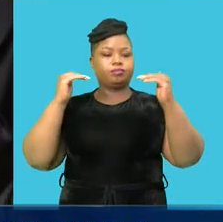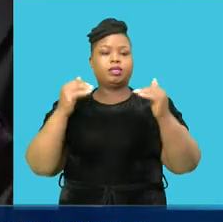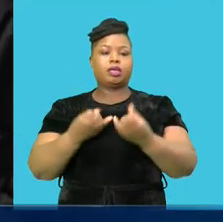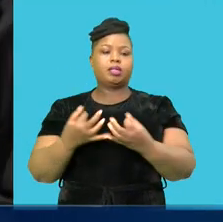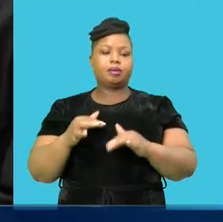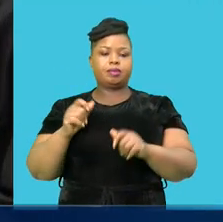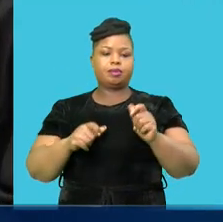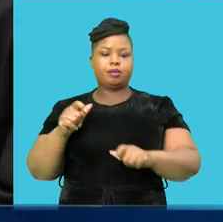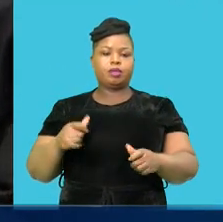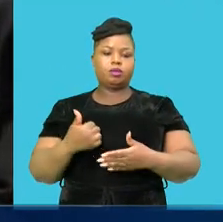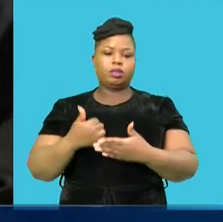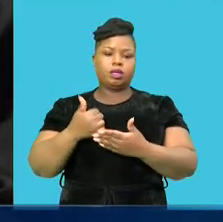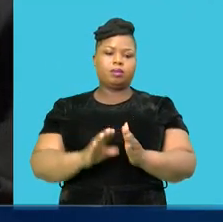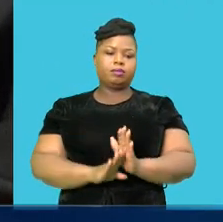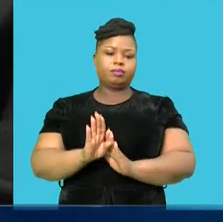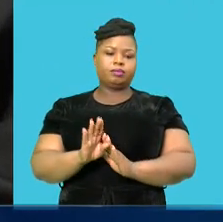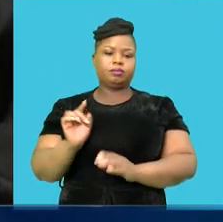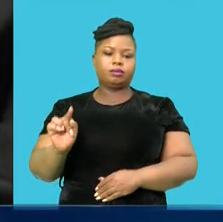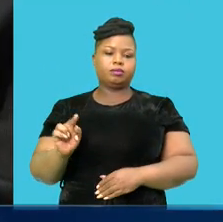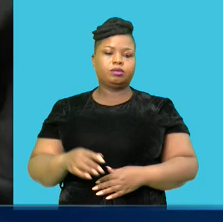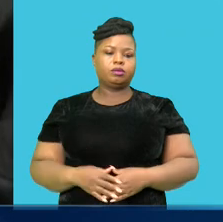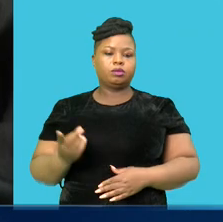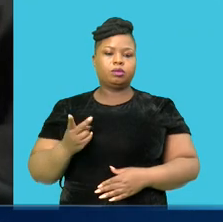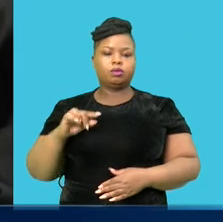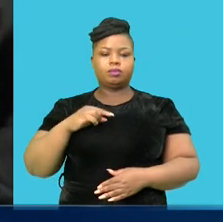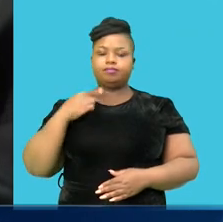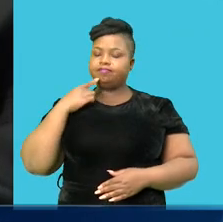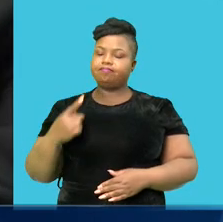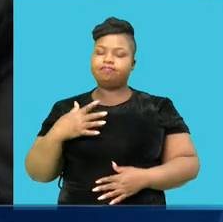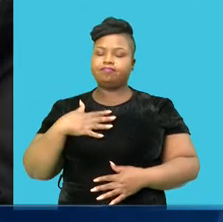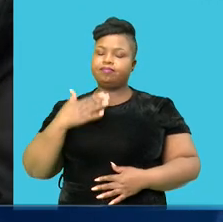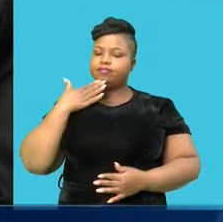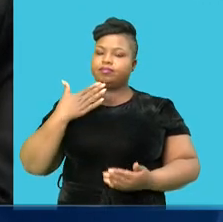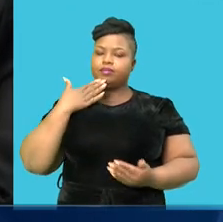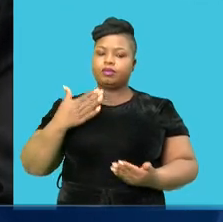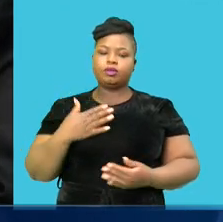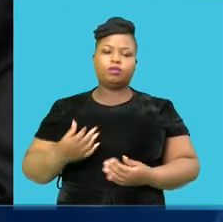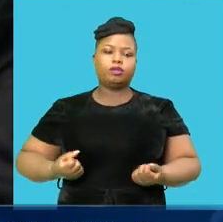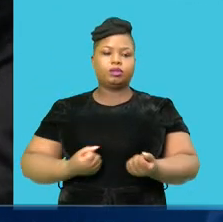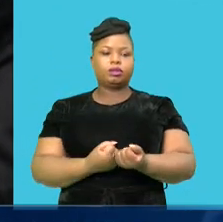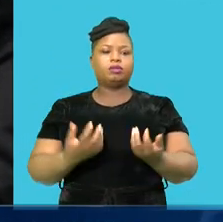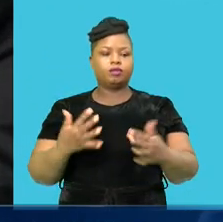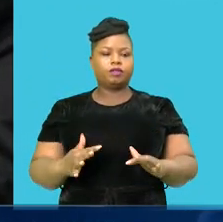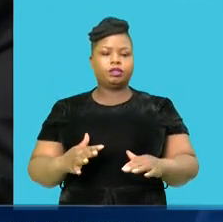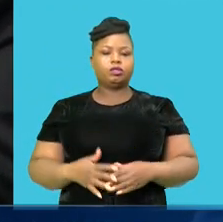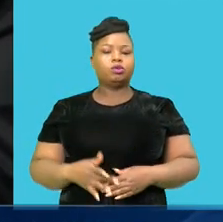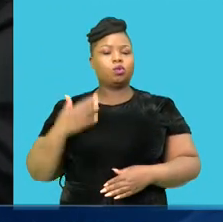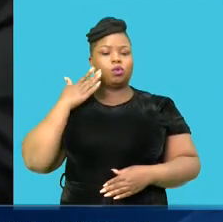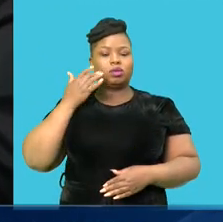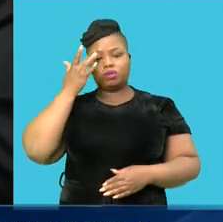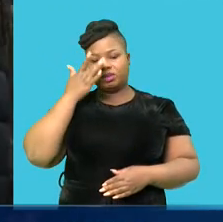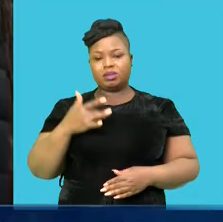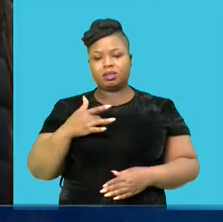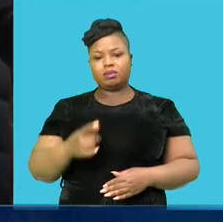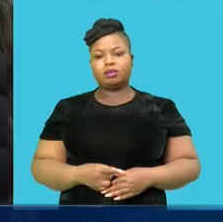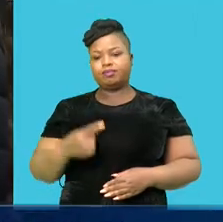abanye. Usapho lwakhe luvakalisa umbulelo walo ngenkxaso oluyifumene ngethuba igula kwaye